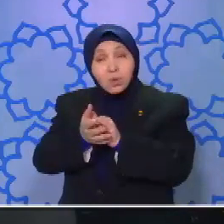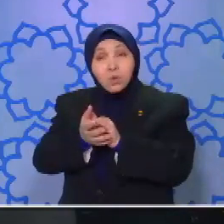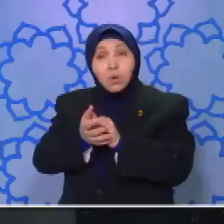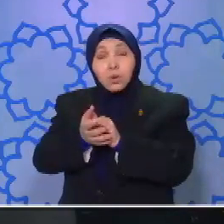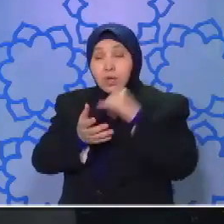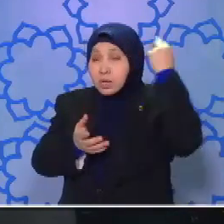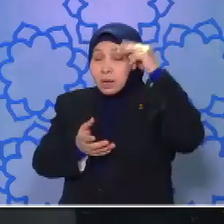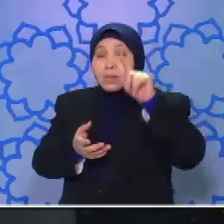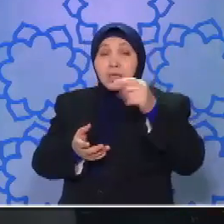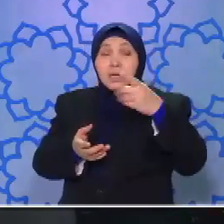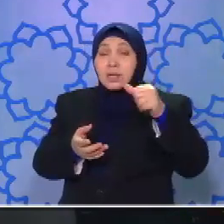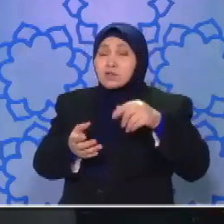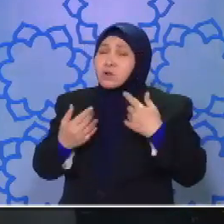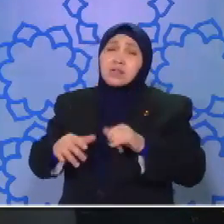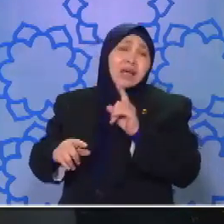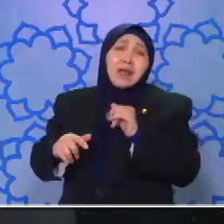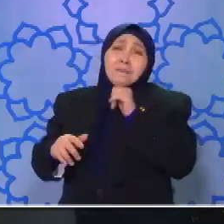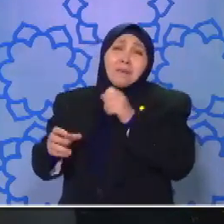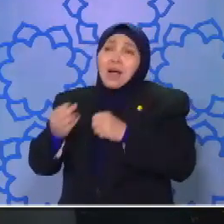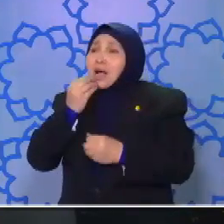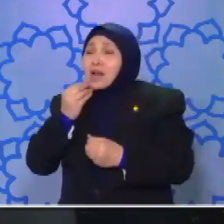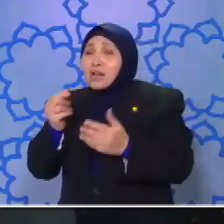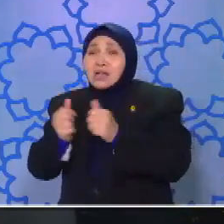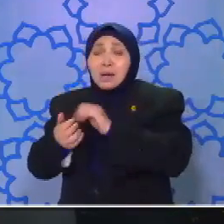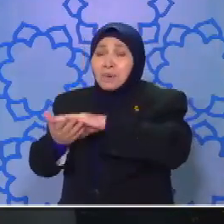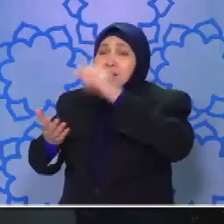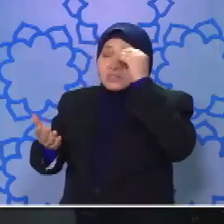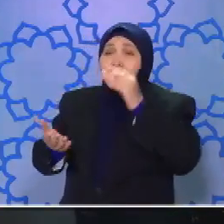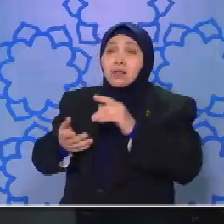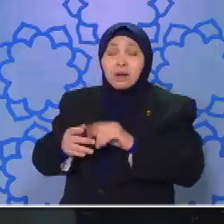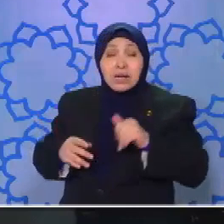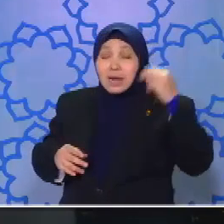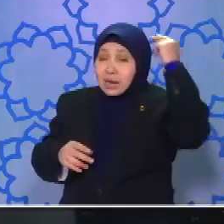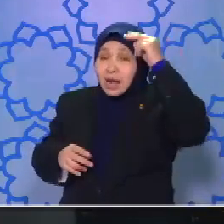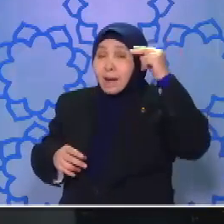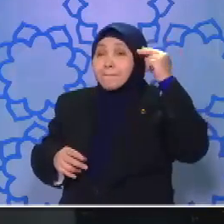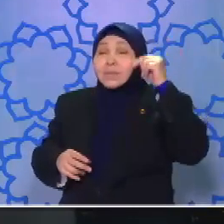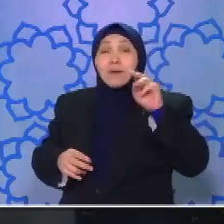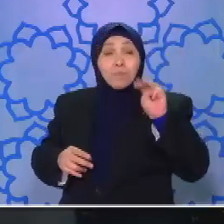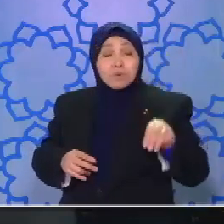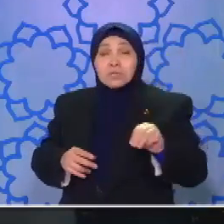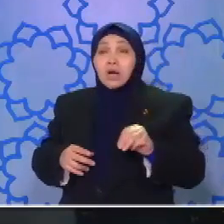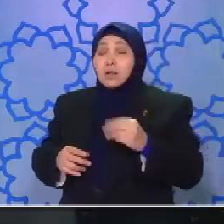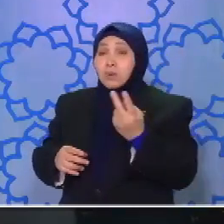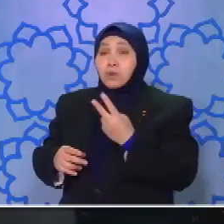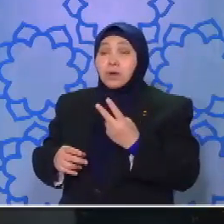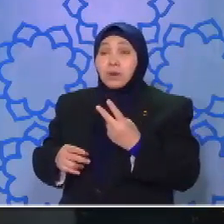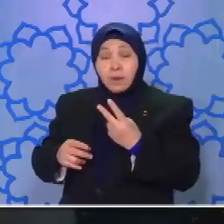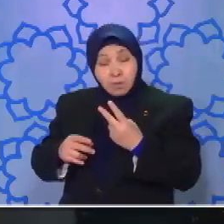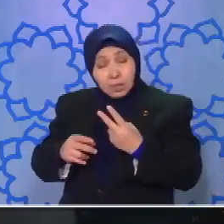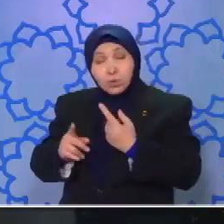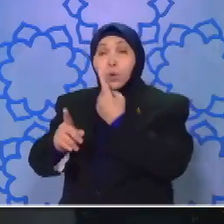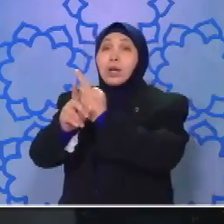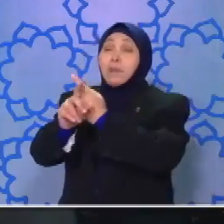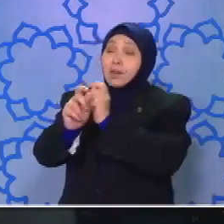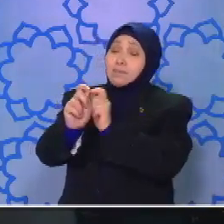Tadi tak dapat makanan ni, dah letih tak dapat makanan dengan anak murid, kan, Nabi Musa. Fa aqama, mereka dirikan ataupun